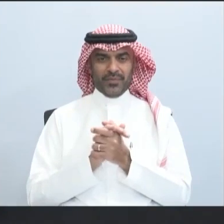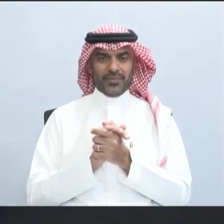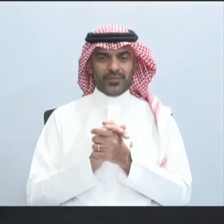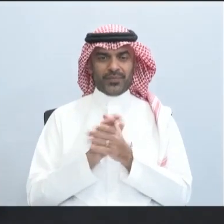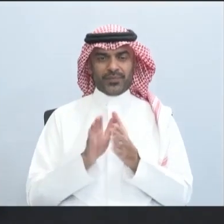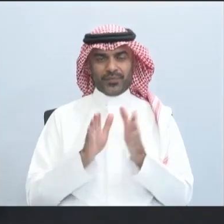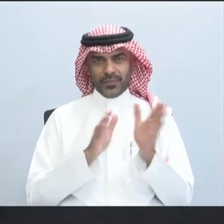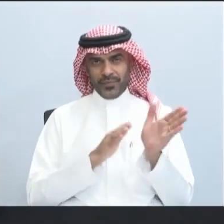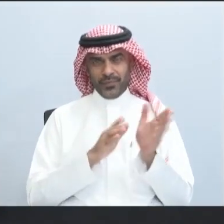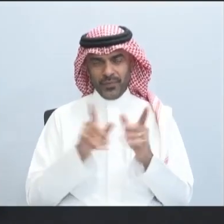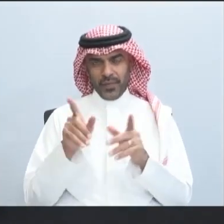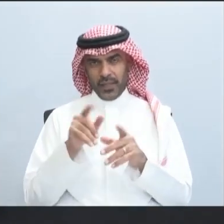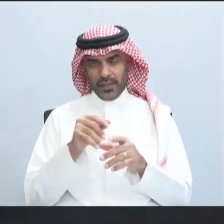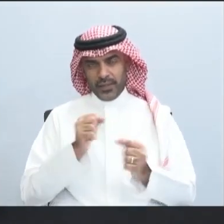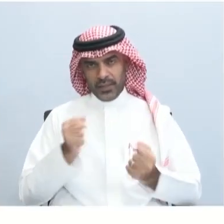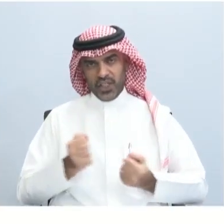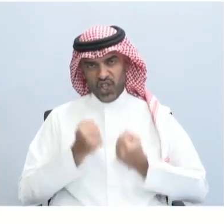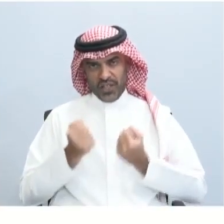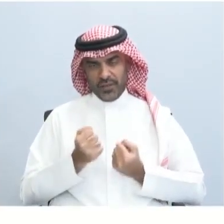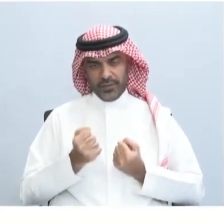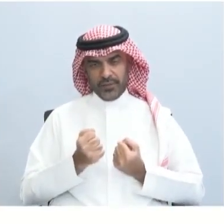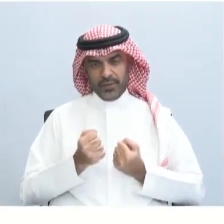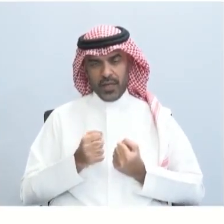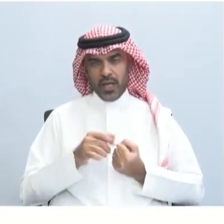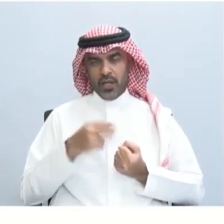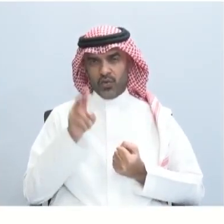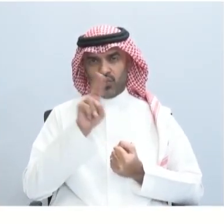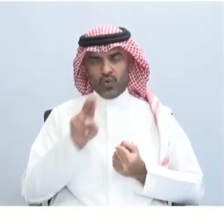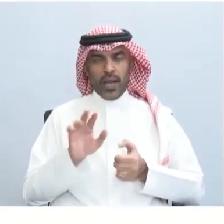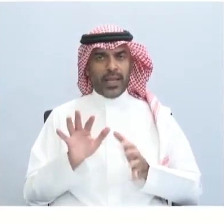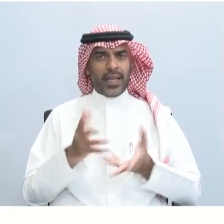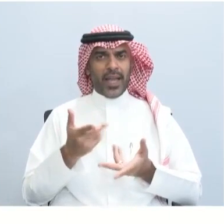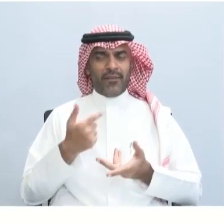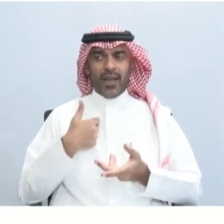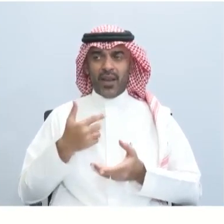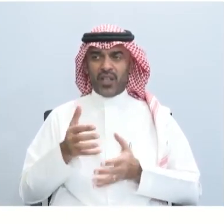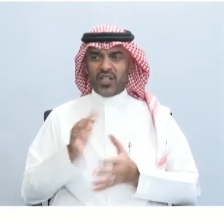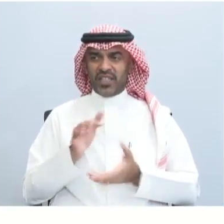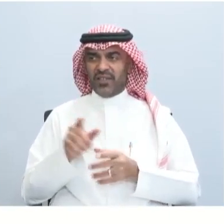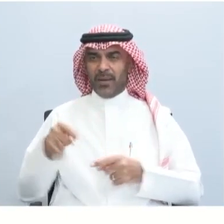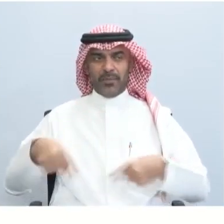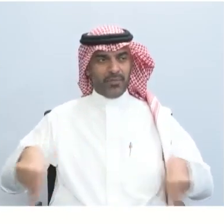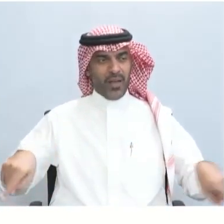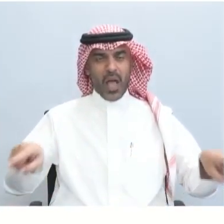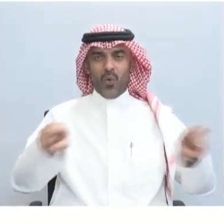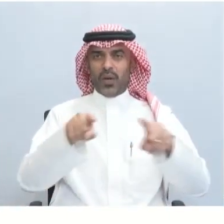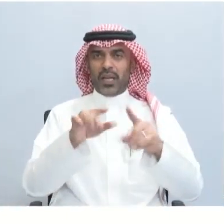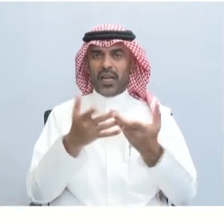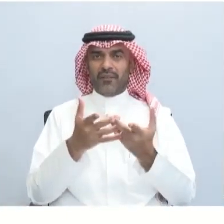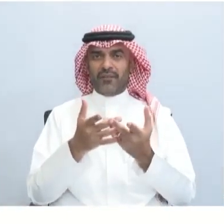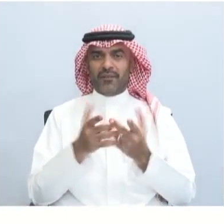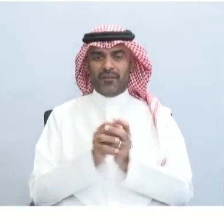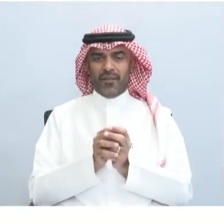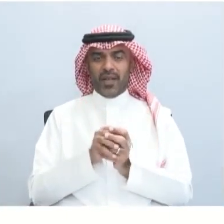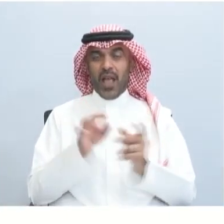لدينا نشاط استقصائي كيف اصف الاجسام من حولي الهدف